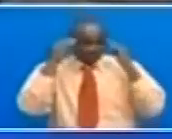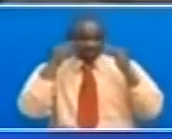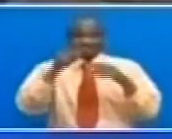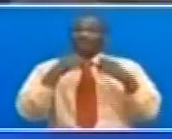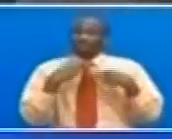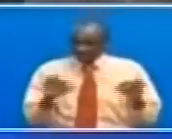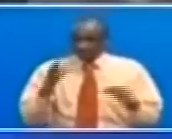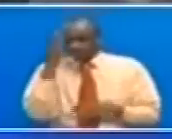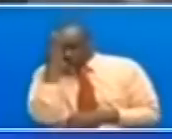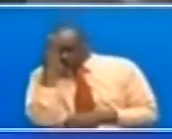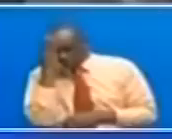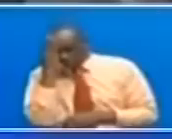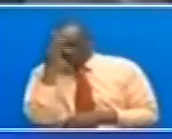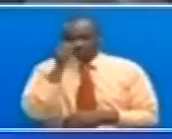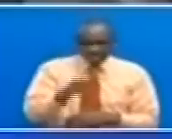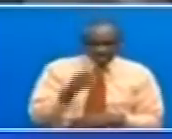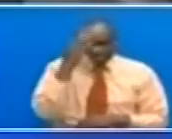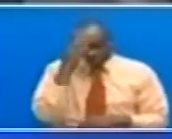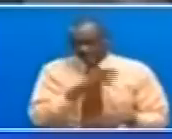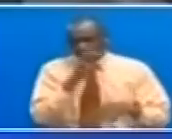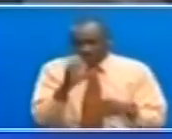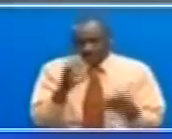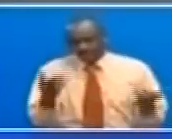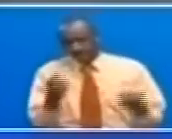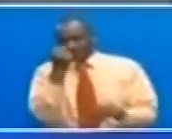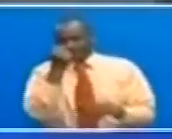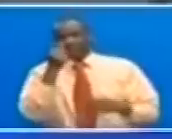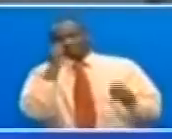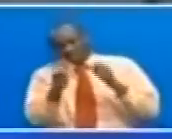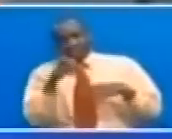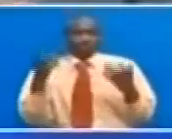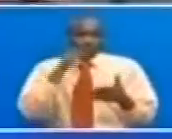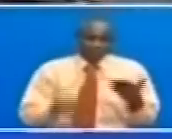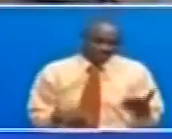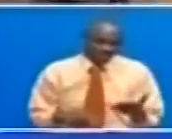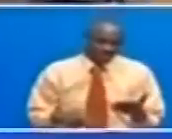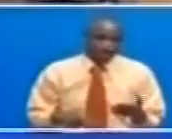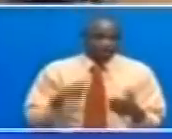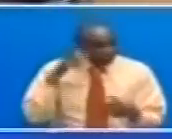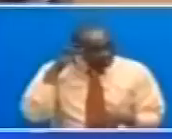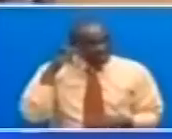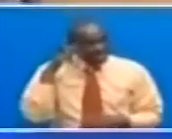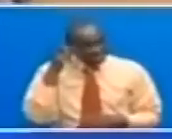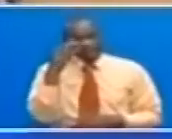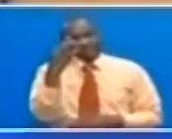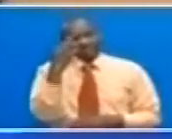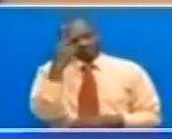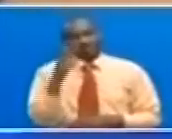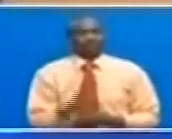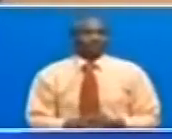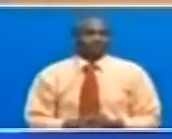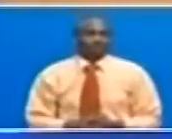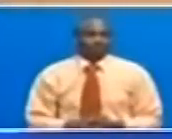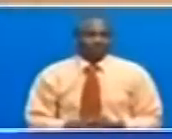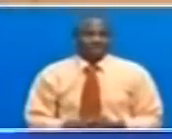the suitability of empaneling a 5-judge bench to hear the 3 appeals.